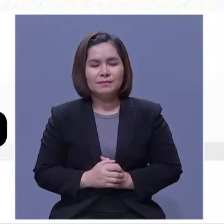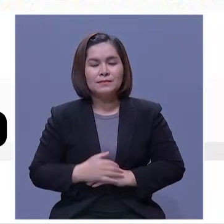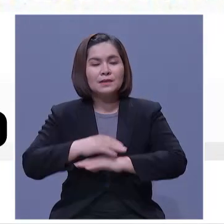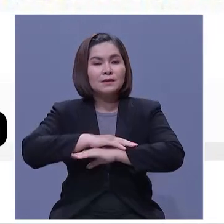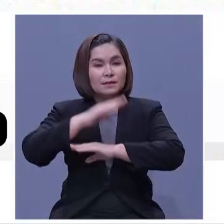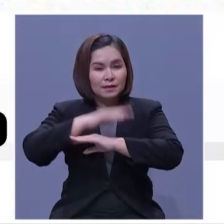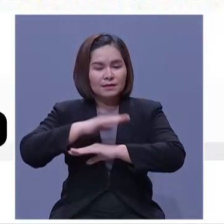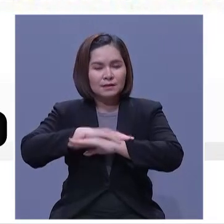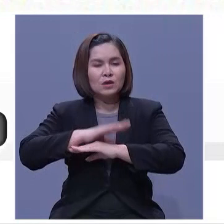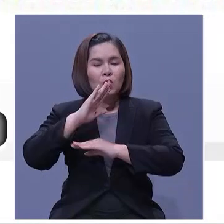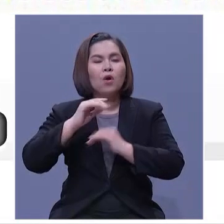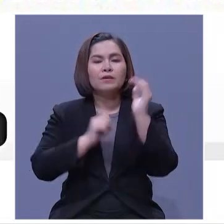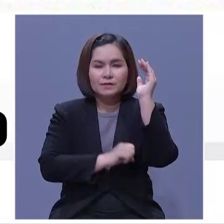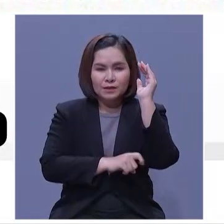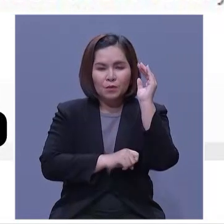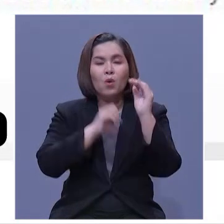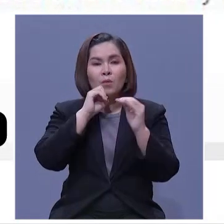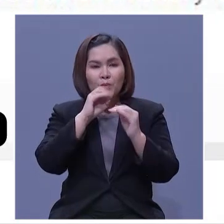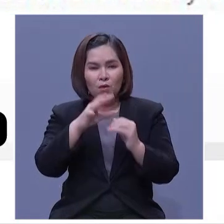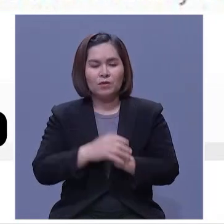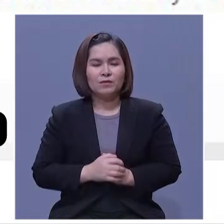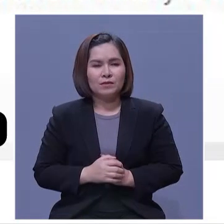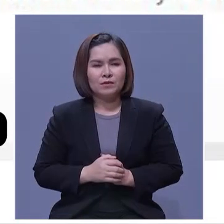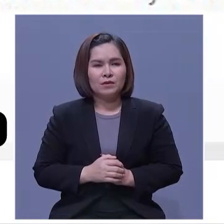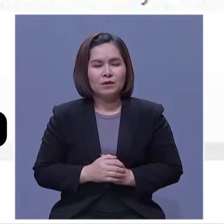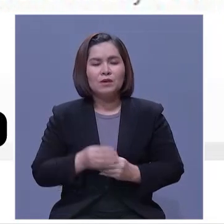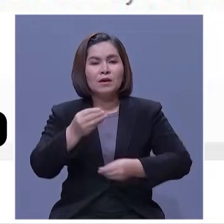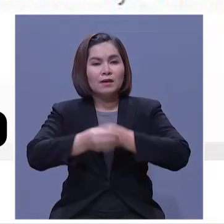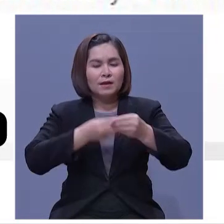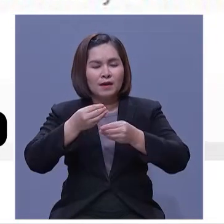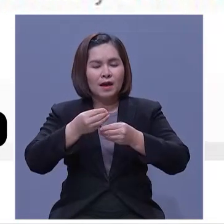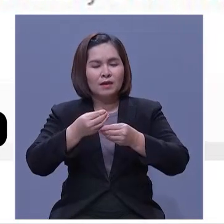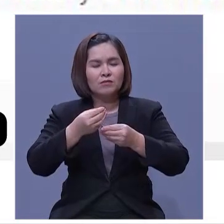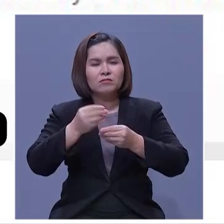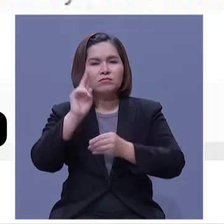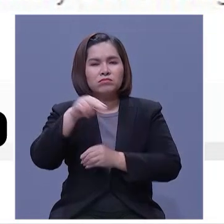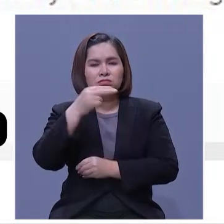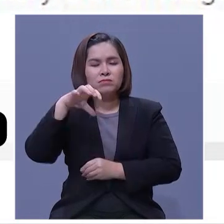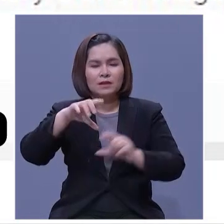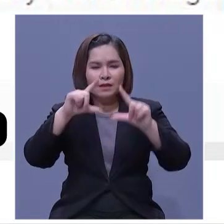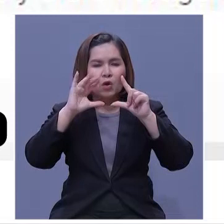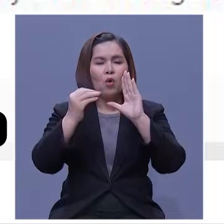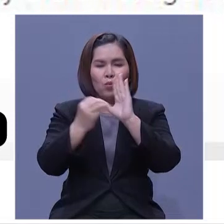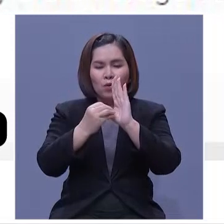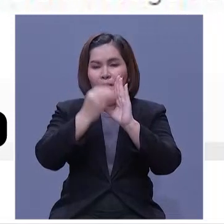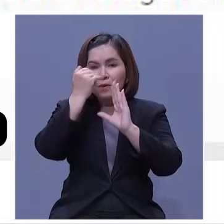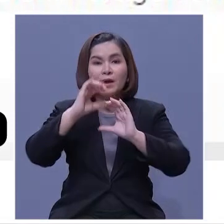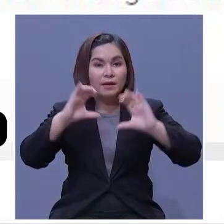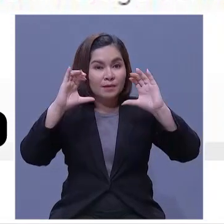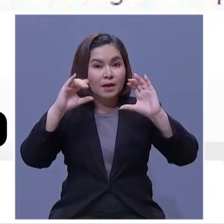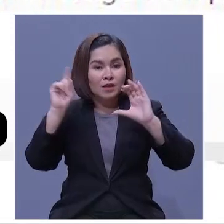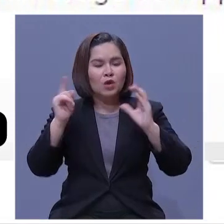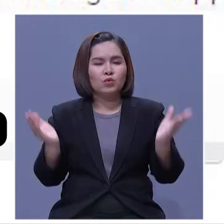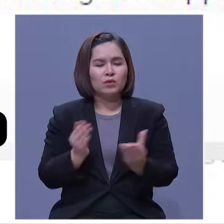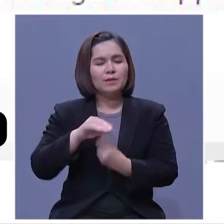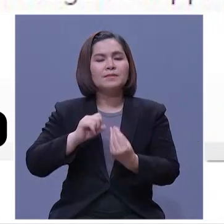ของสิงคโปร์รายงานนะครับว่าเหตุการณ์เกิดขึ้นในศูนย์การค้าชั้นนำของกรุงเทพหลังจากที่รัฐบาลเพิ่งออกมาตรการกระ